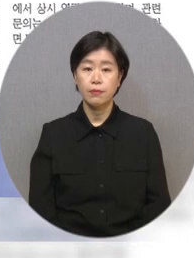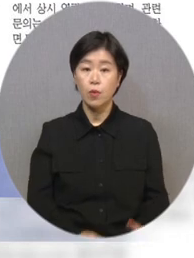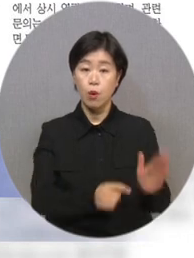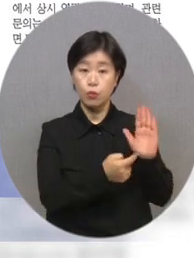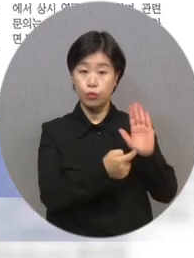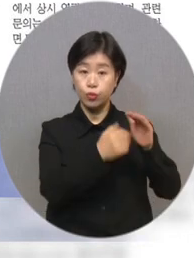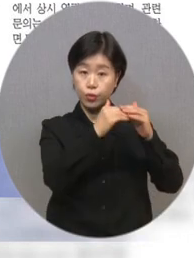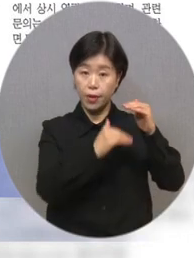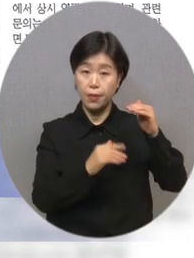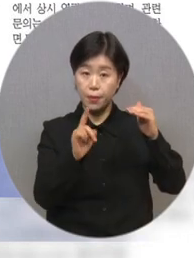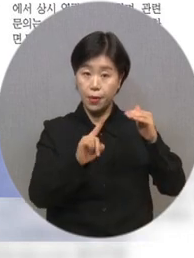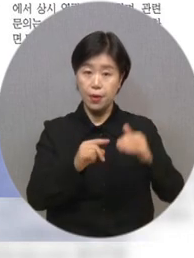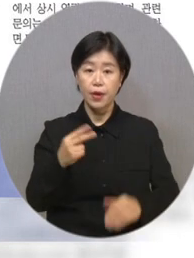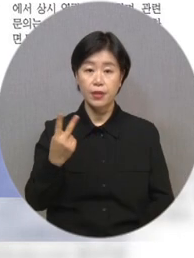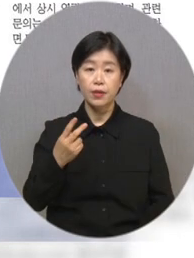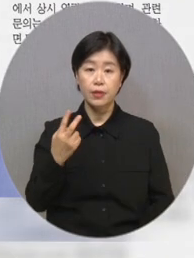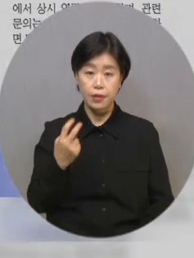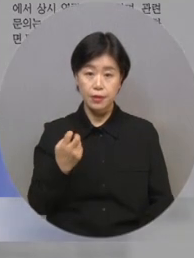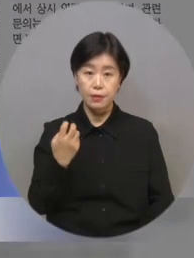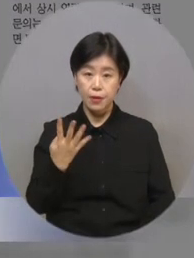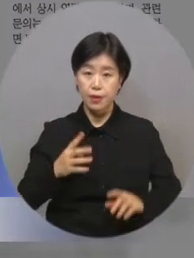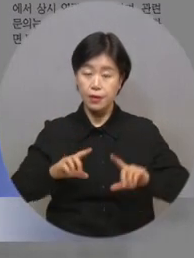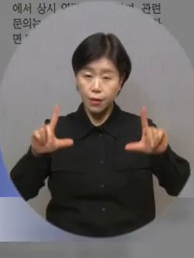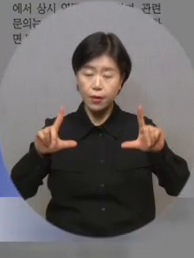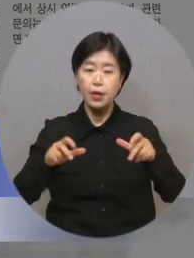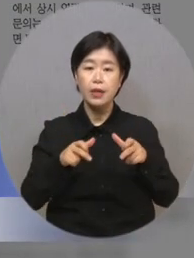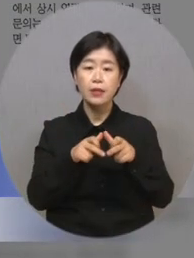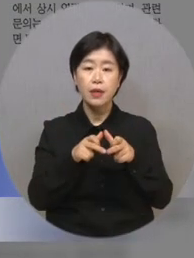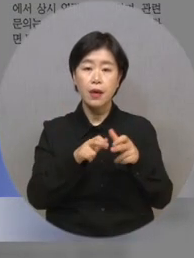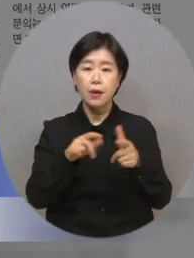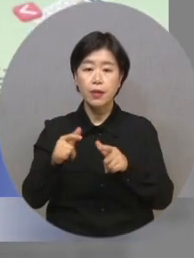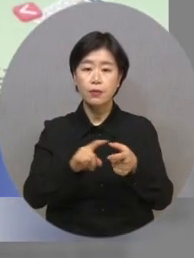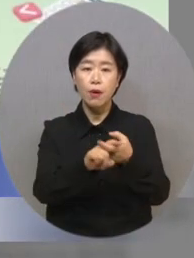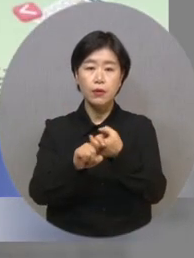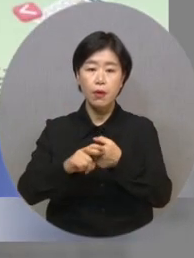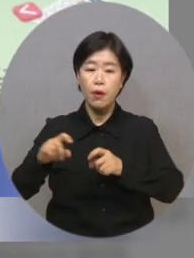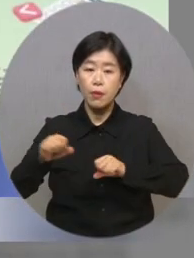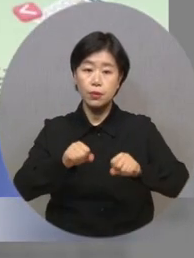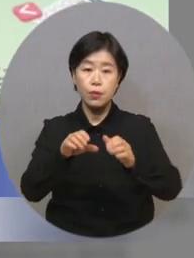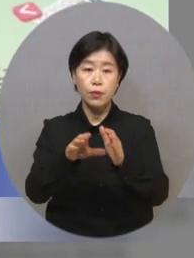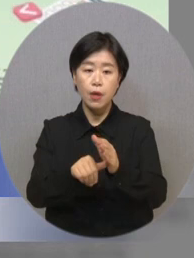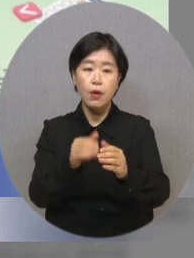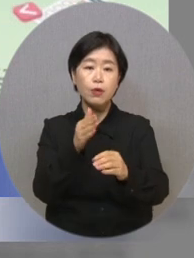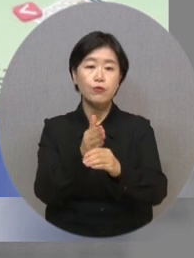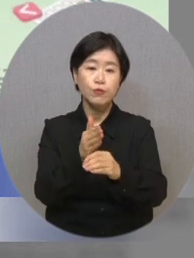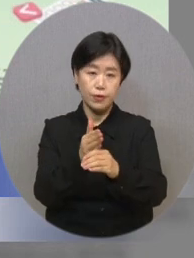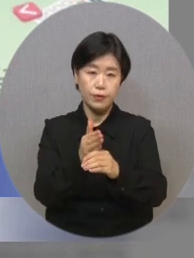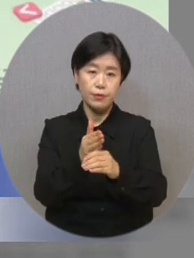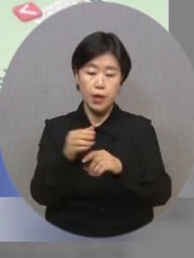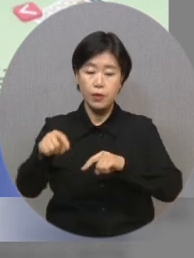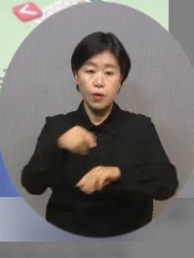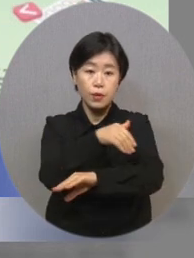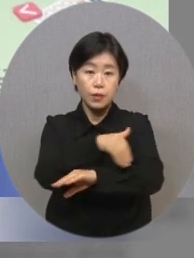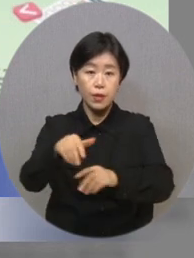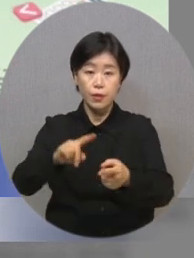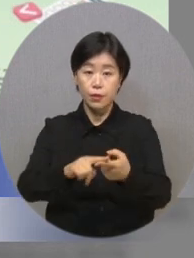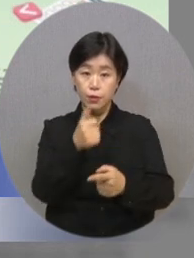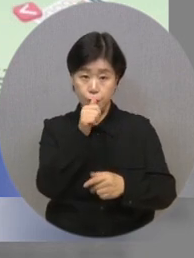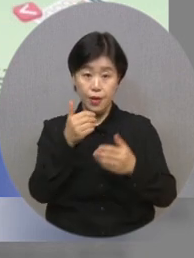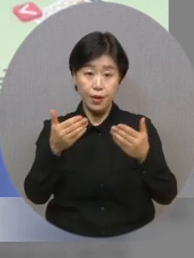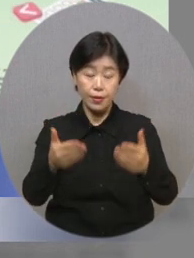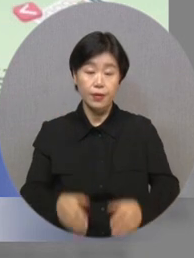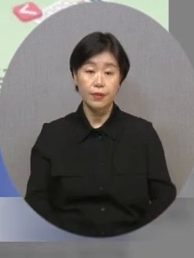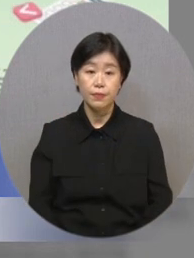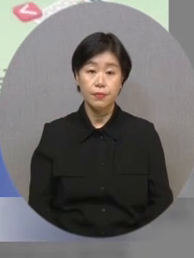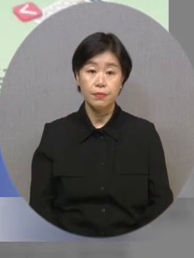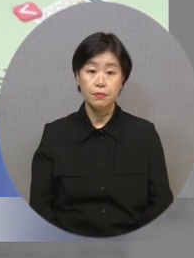리포트에서는 2024년 장애의 연대활동의 0 될 주요 정책 활동 과제를 소개하고 있는데요